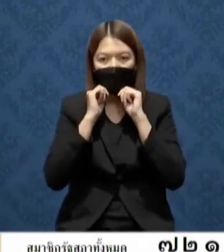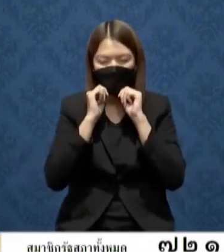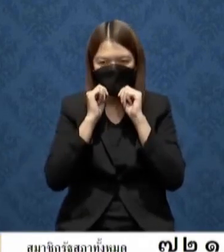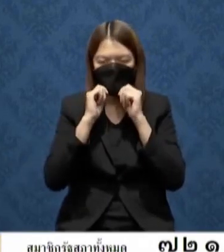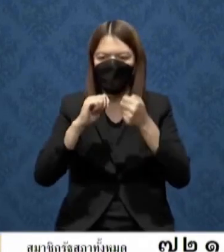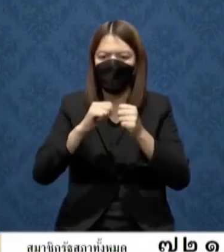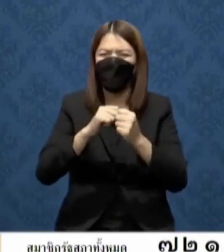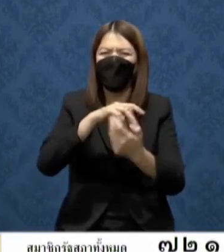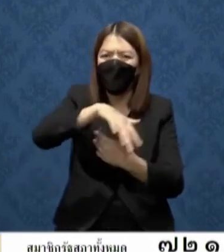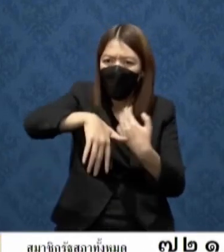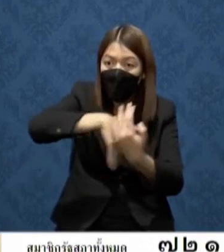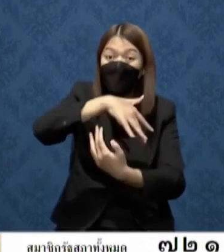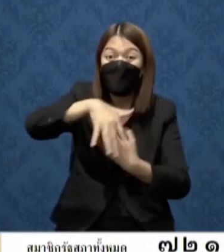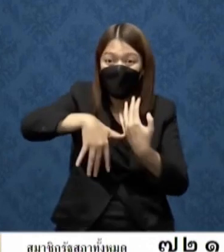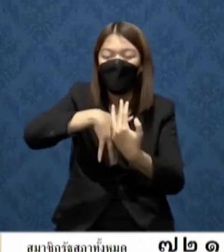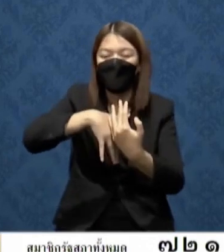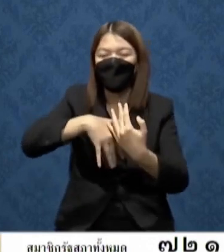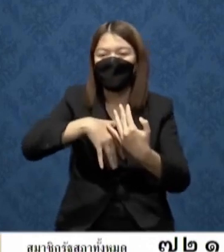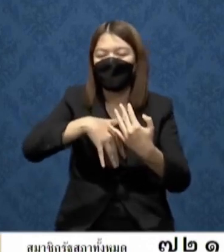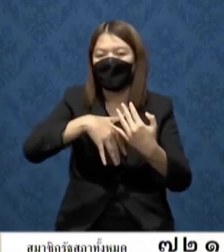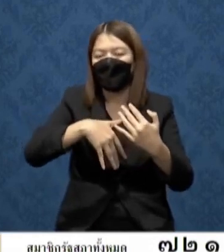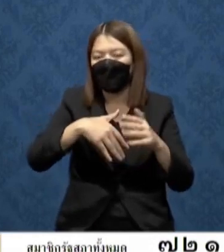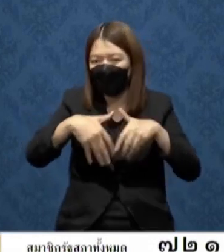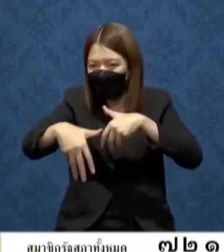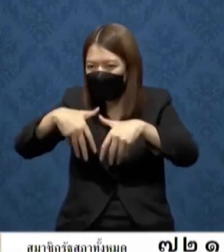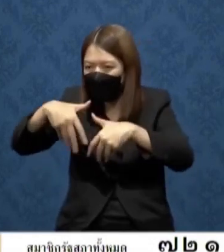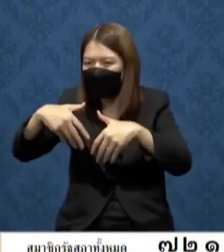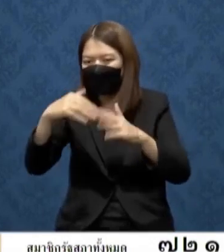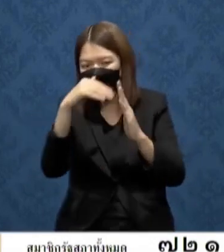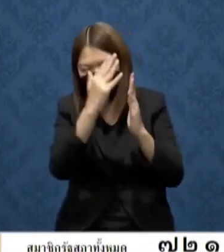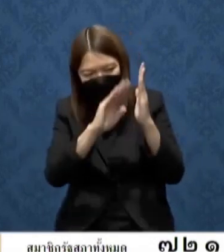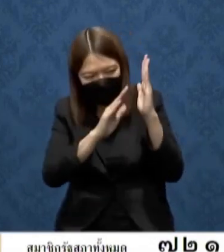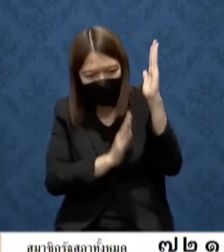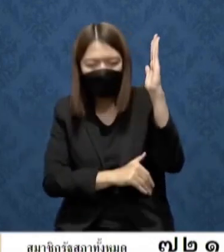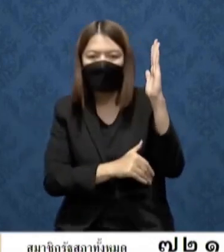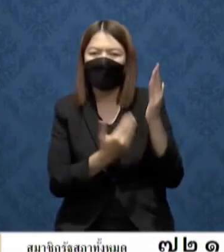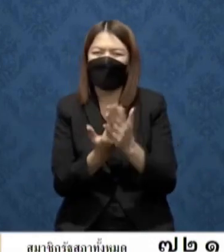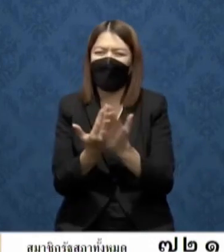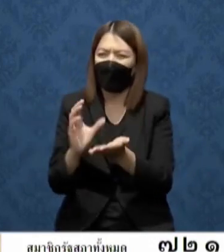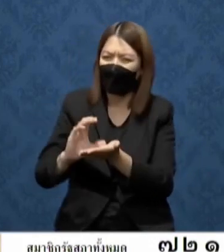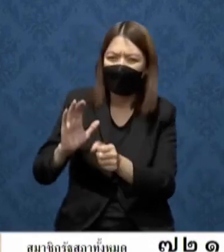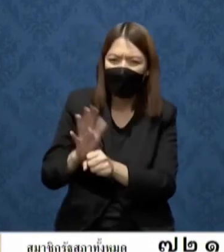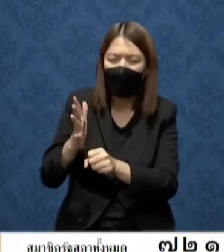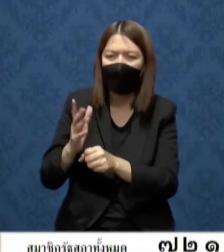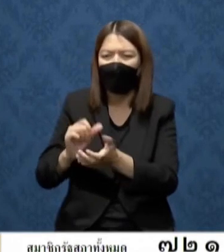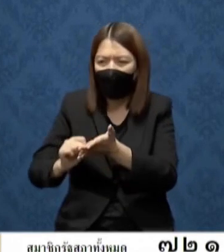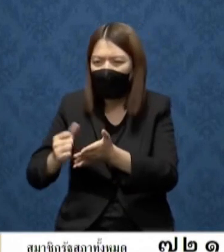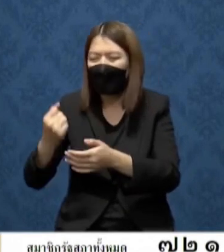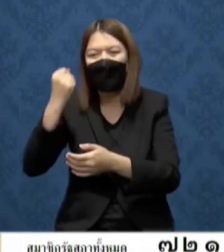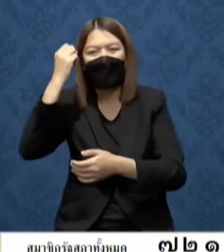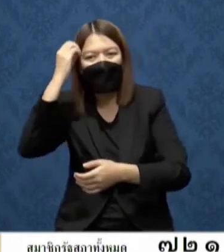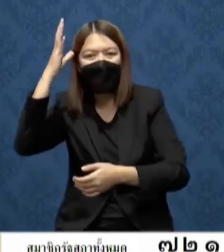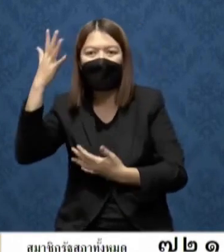ปัหาสงแรอมครั ในแต่ละท้องถิ่นตอนนี้เนี่ยอาจจะคิดกันว่า้ถิ่นไม่มเงิน ไมมความสามาถในการแ้ไขท่านประทาน